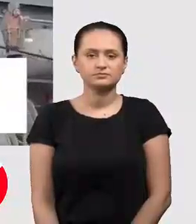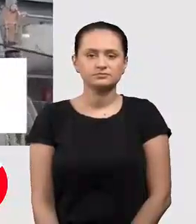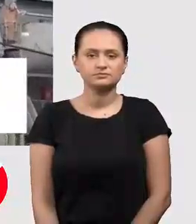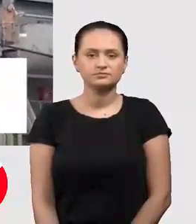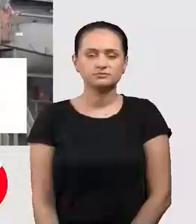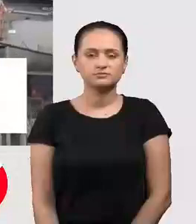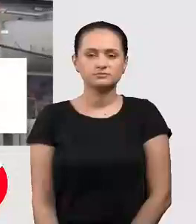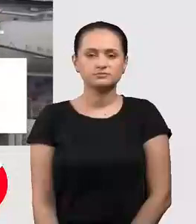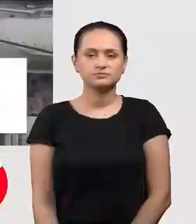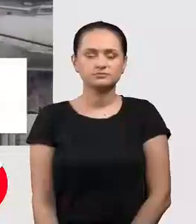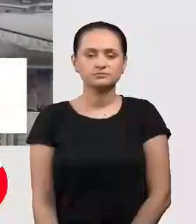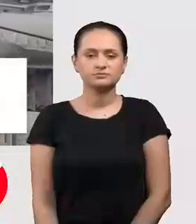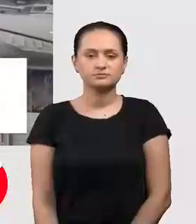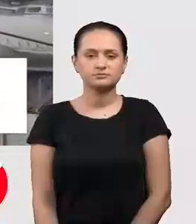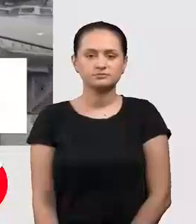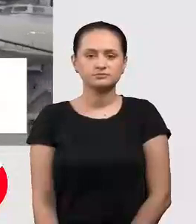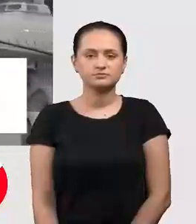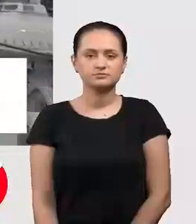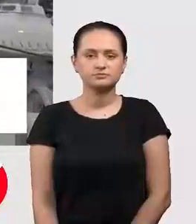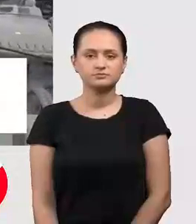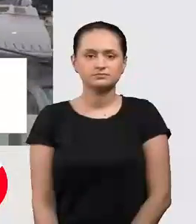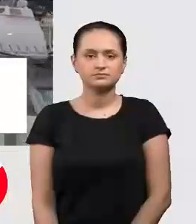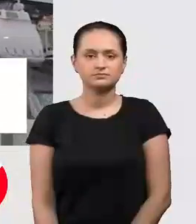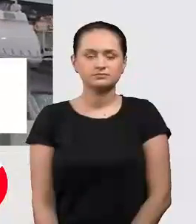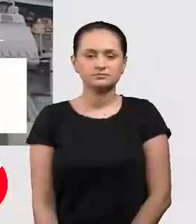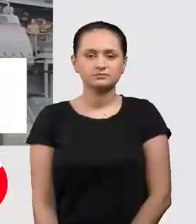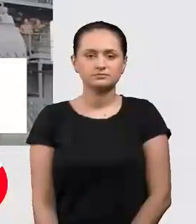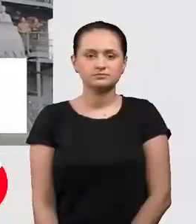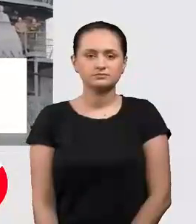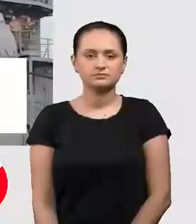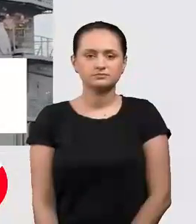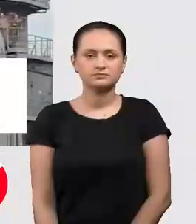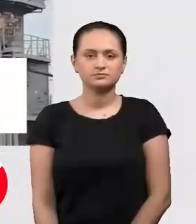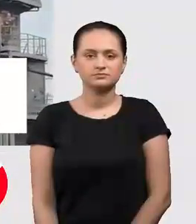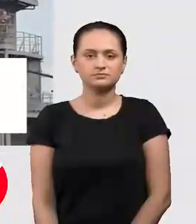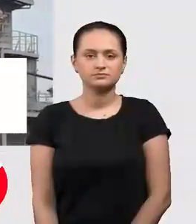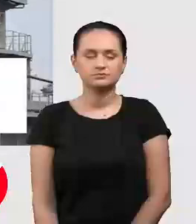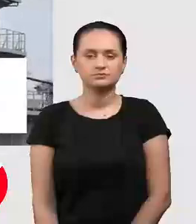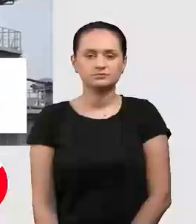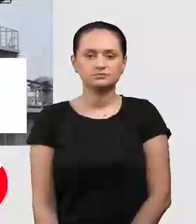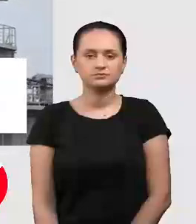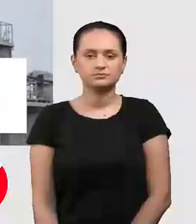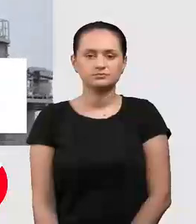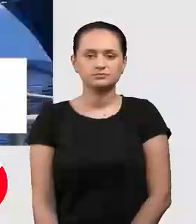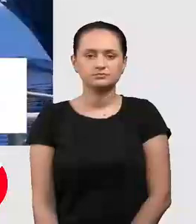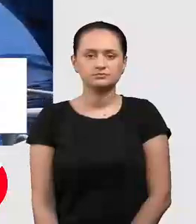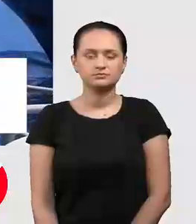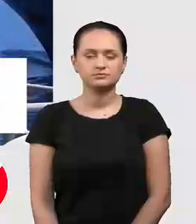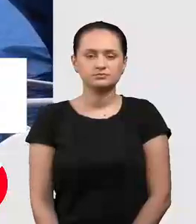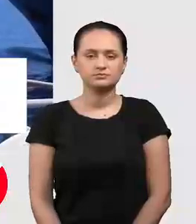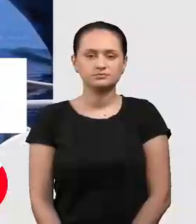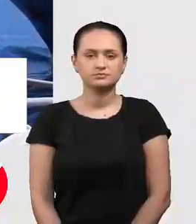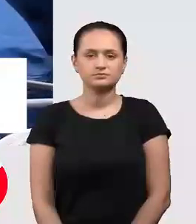Marea Britanie, Moldova, Regatul Țărilor de Jos, Polonia, Portugalia, Turcia și Statele Unite ale Americii.